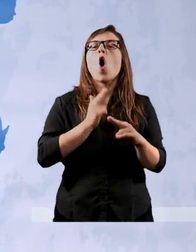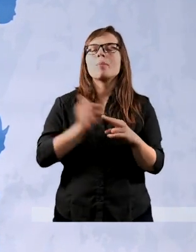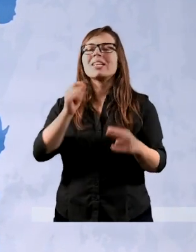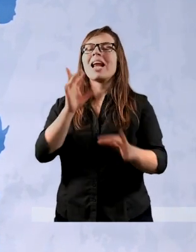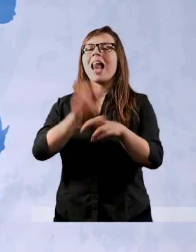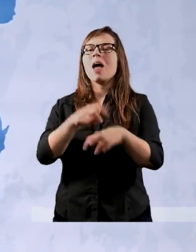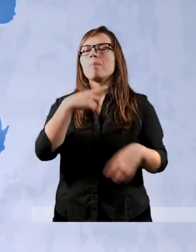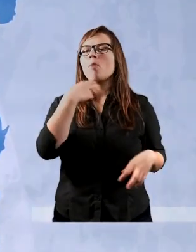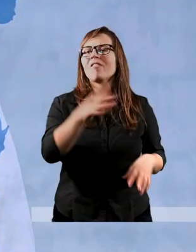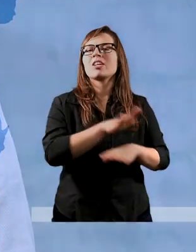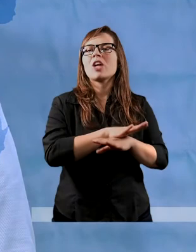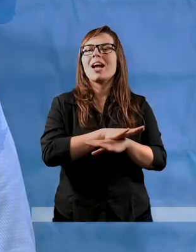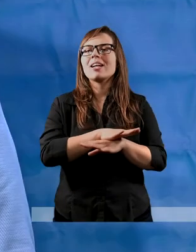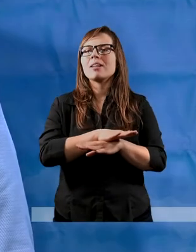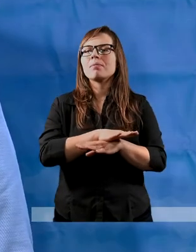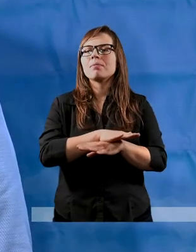lekarze powiedzieli,